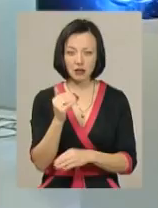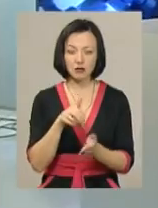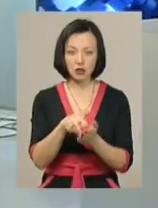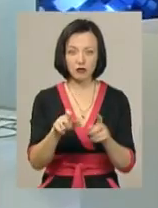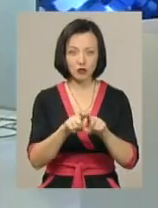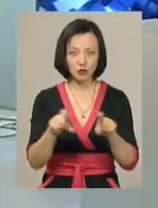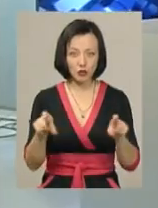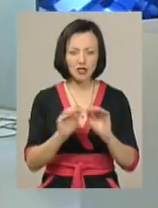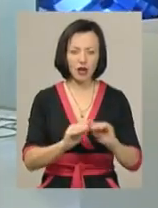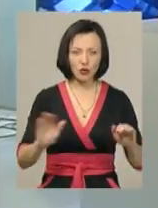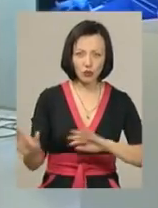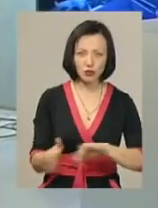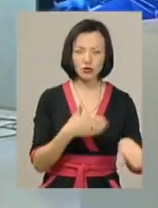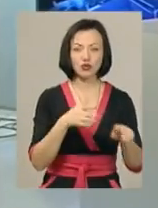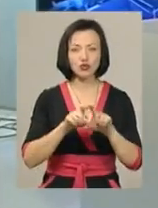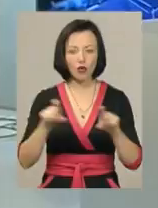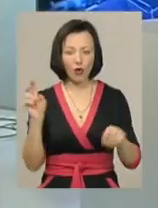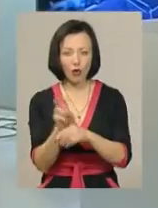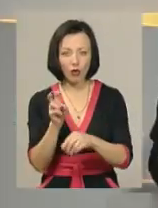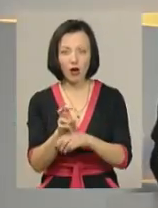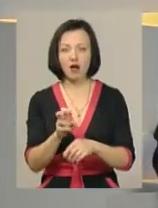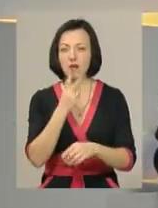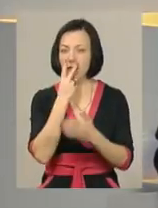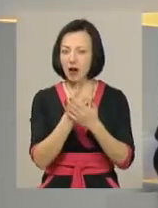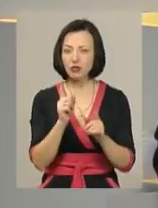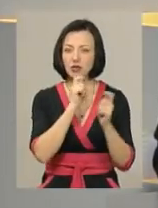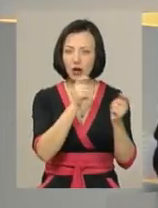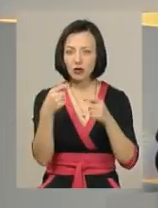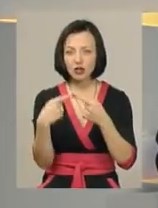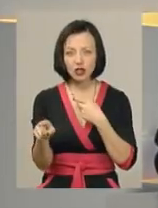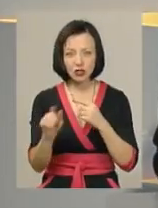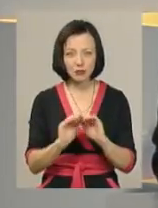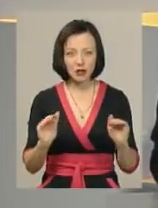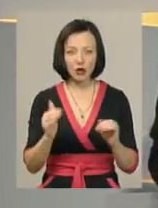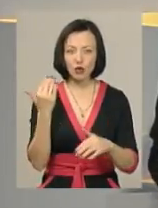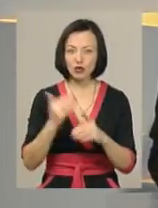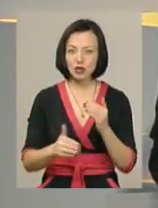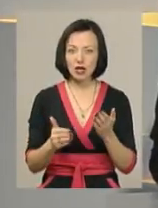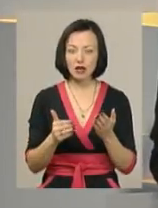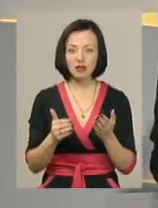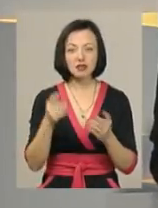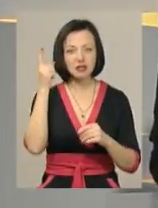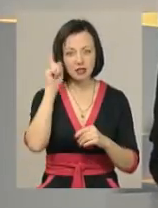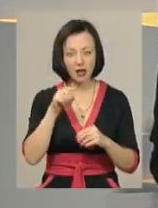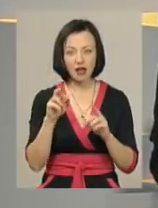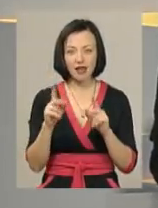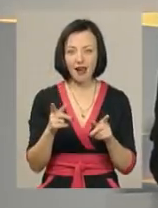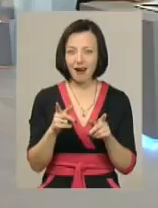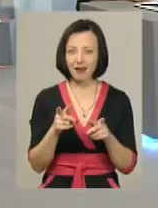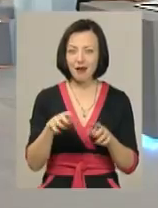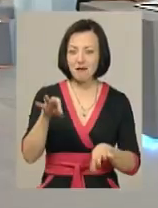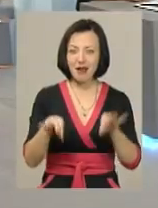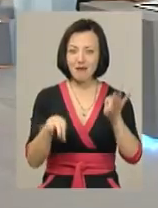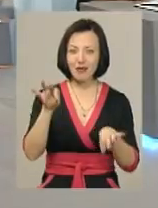вона вже прийшла в садочок вона вже ходить в школи Вона бачить що дарують інші в неї вже вона вже знає як маніпулювати